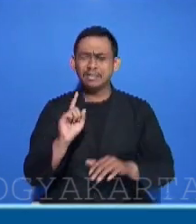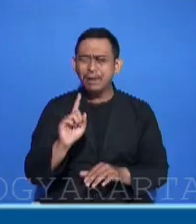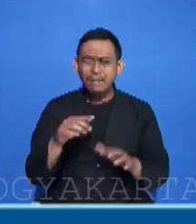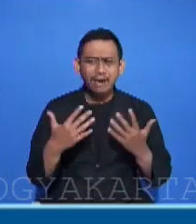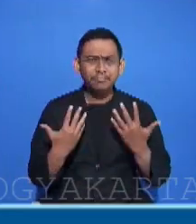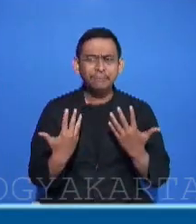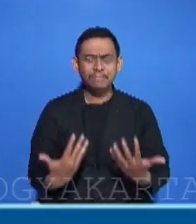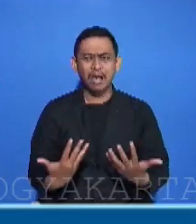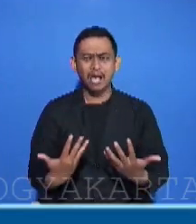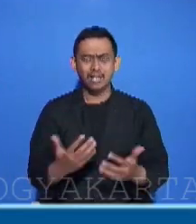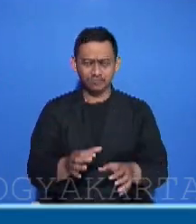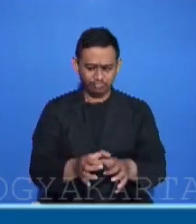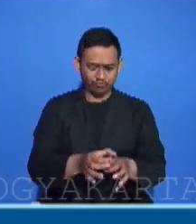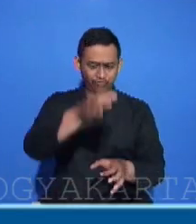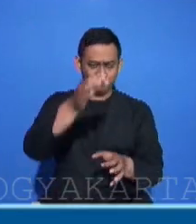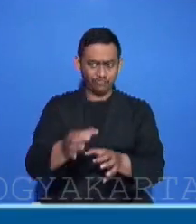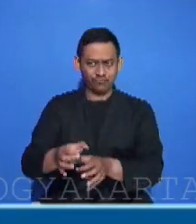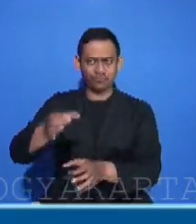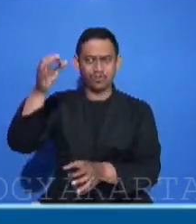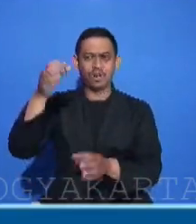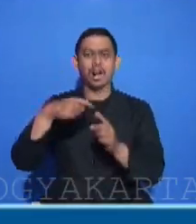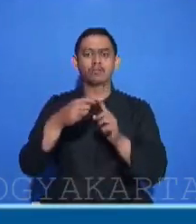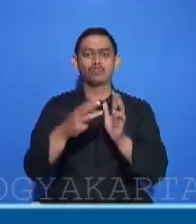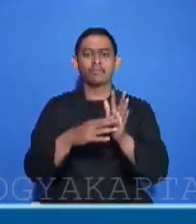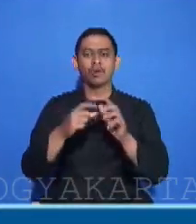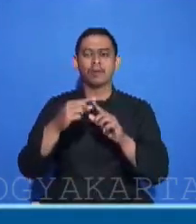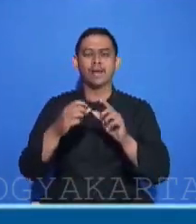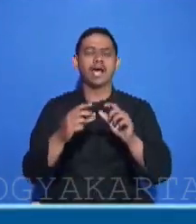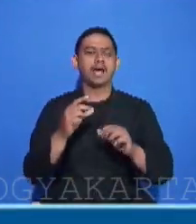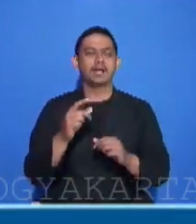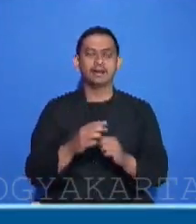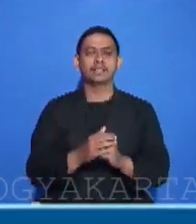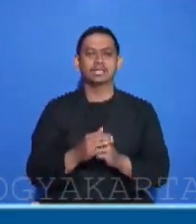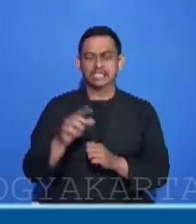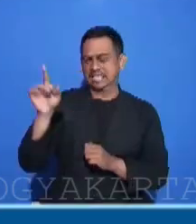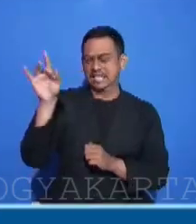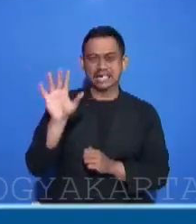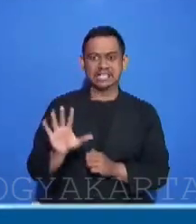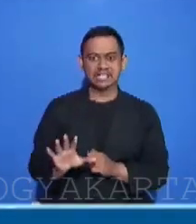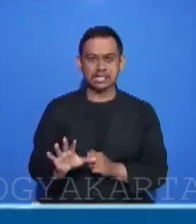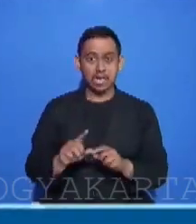irigasi kompresor sartobiotik nanging sedoyo